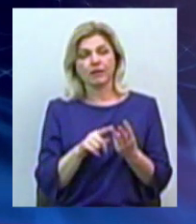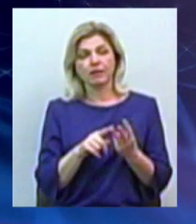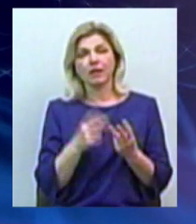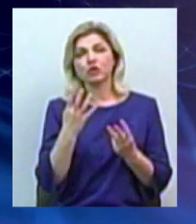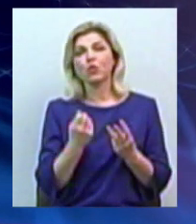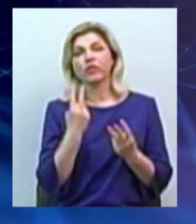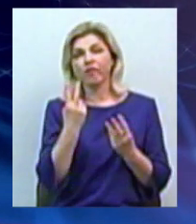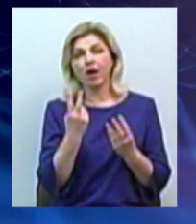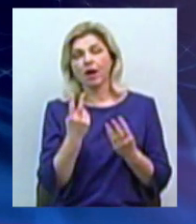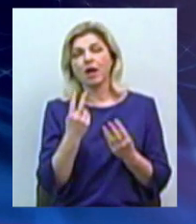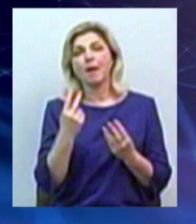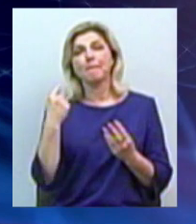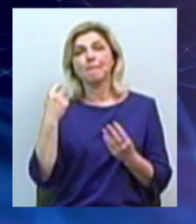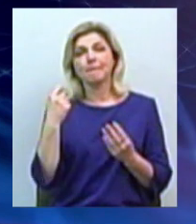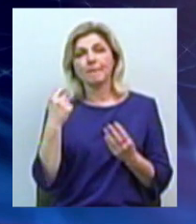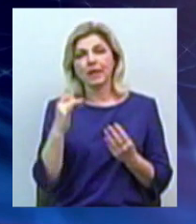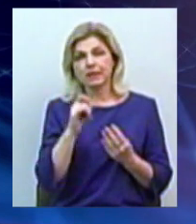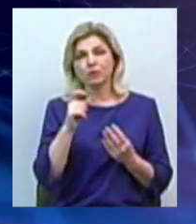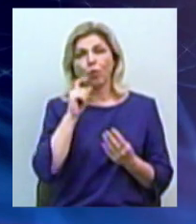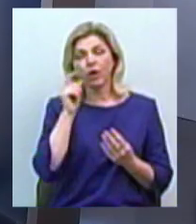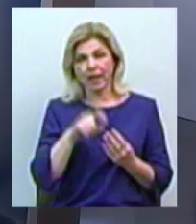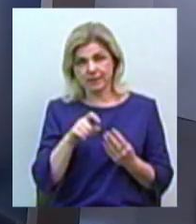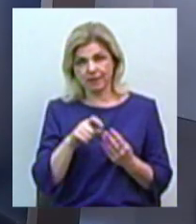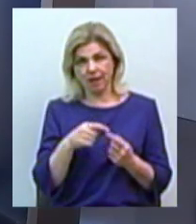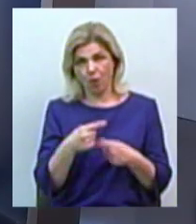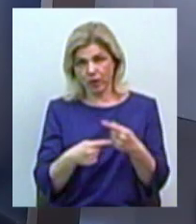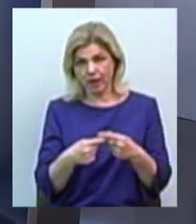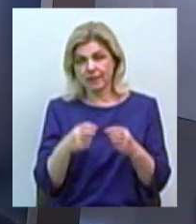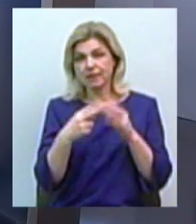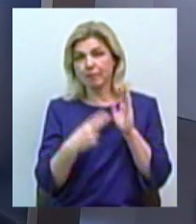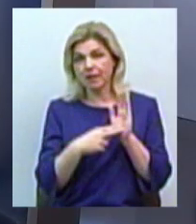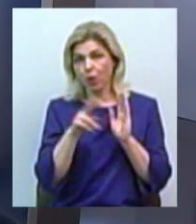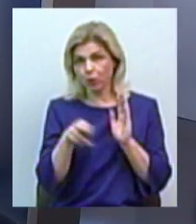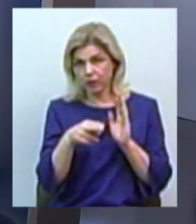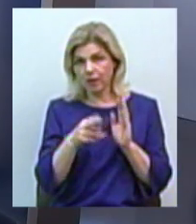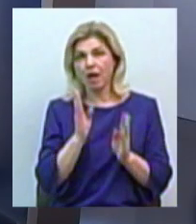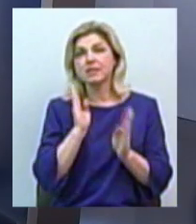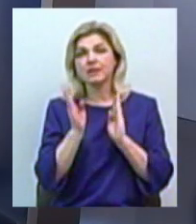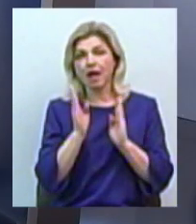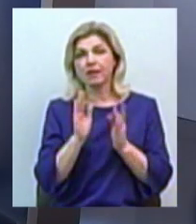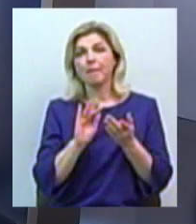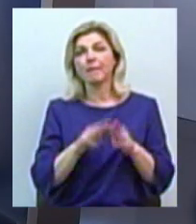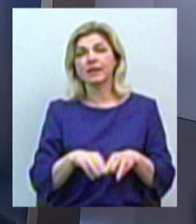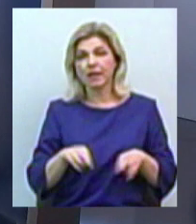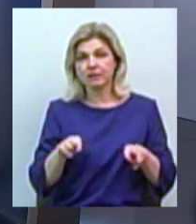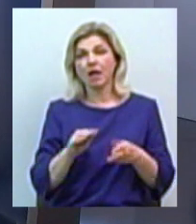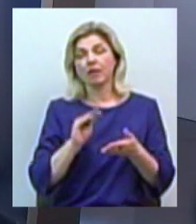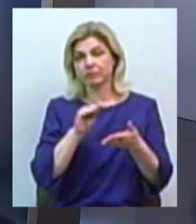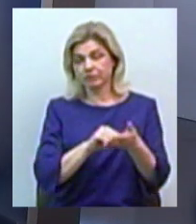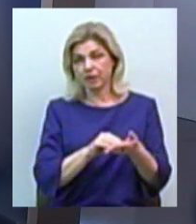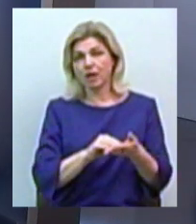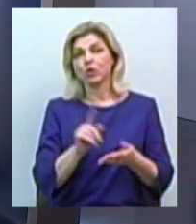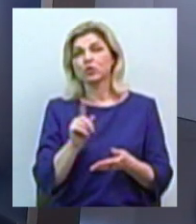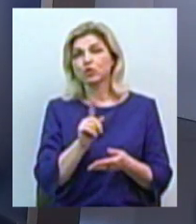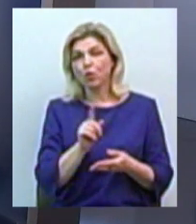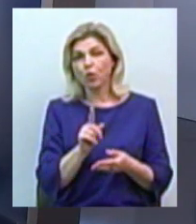два претенденти з українським корінням. Вже 17 грудня на сайті міністерства з'явилася цитата Владислава Криклія. Він